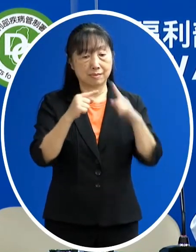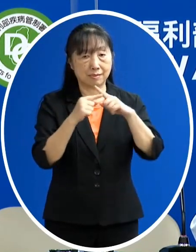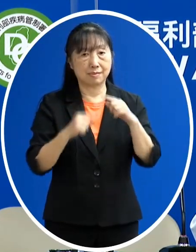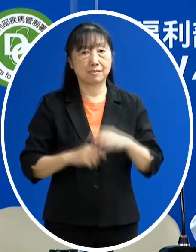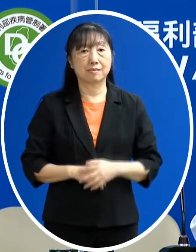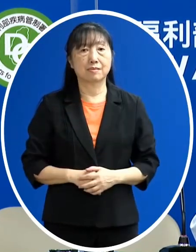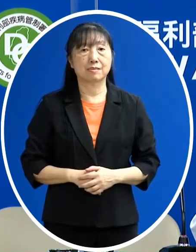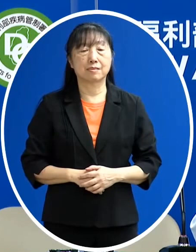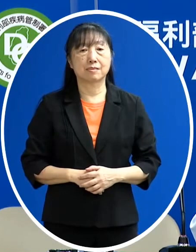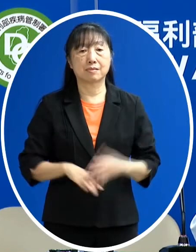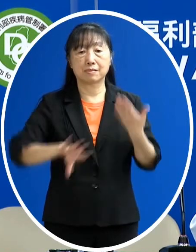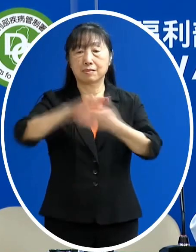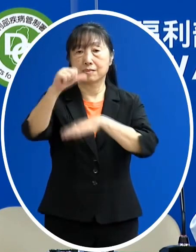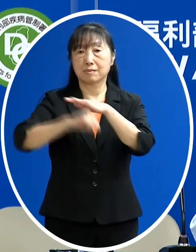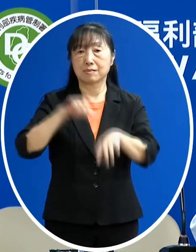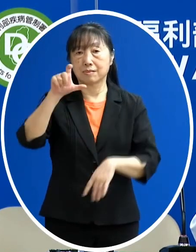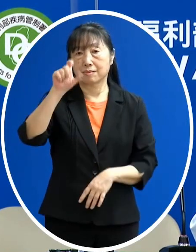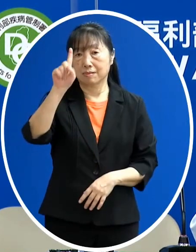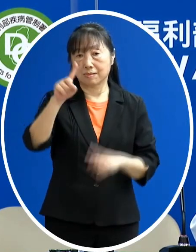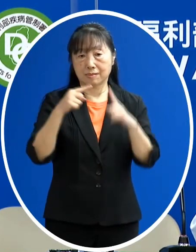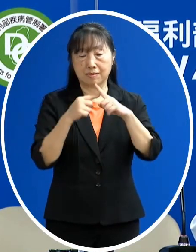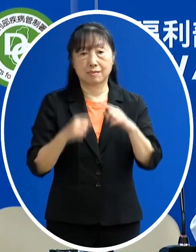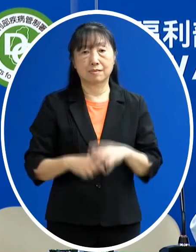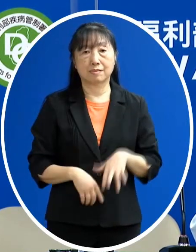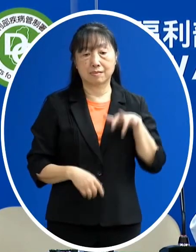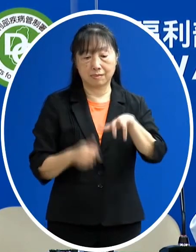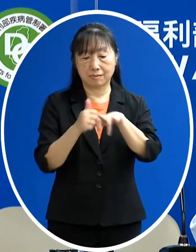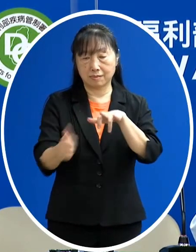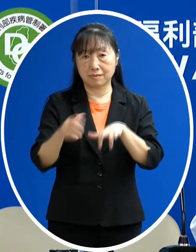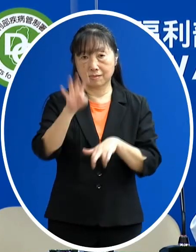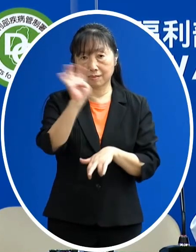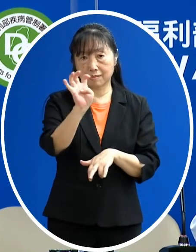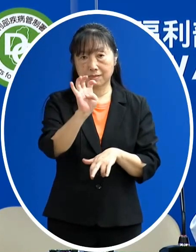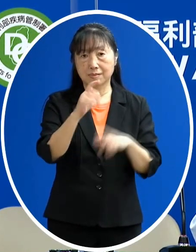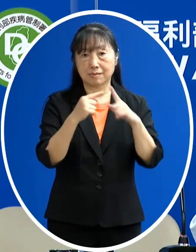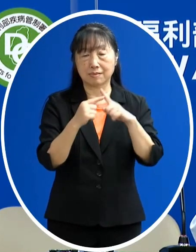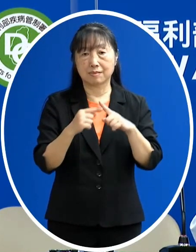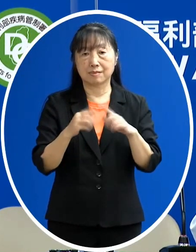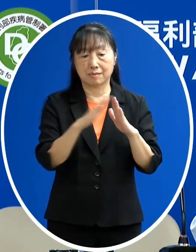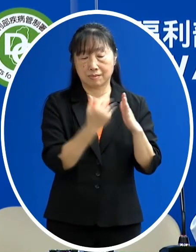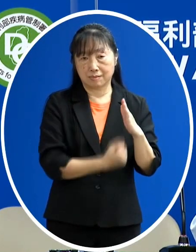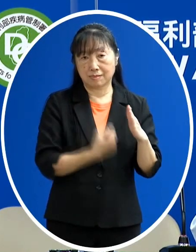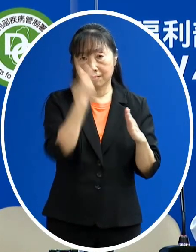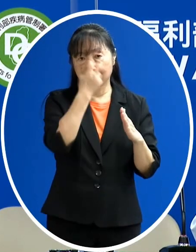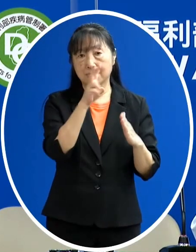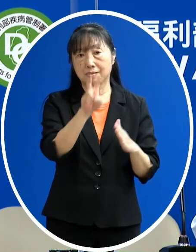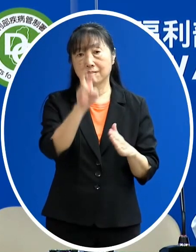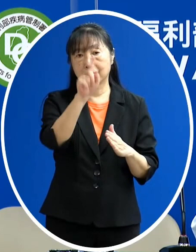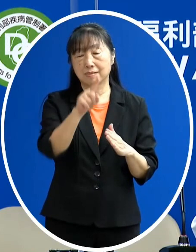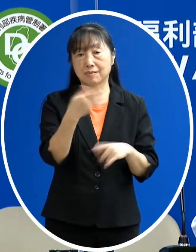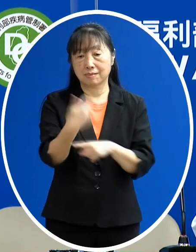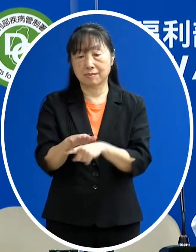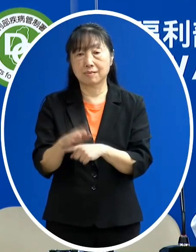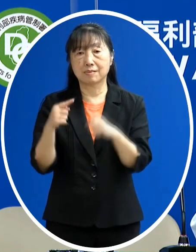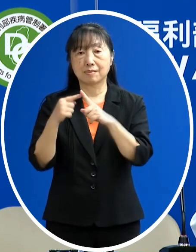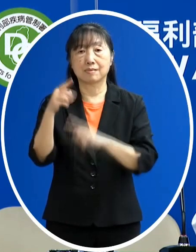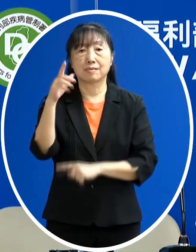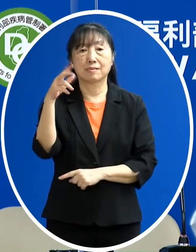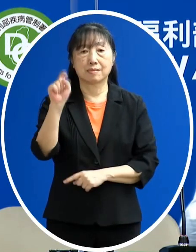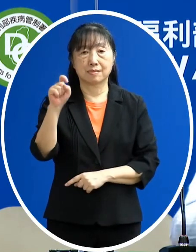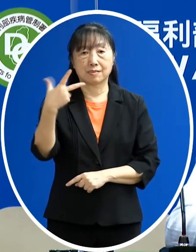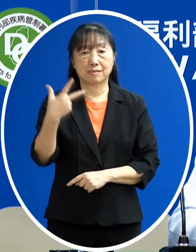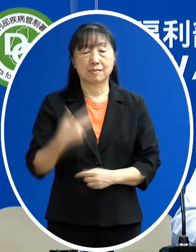65,385人哈，那境外移入61名，落地筛检40哈，居家检疫筛检21，死亡的个案